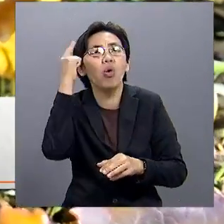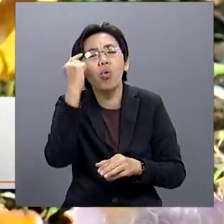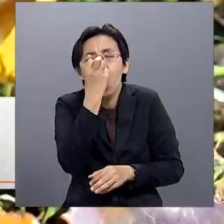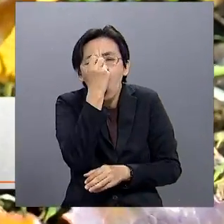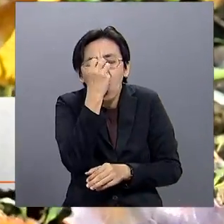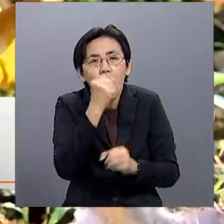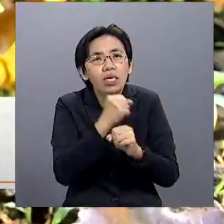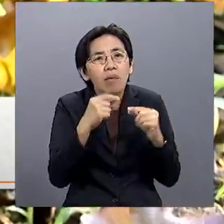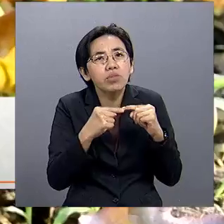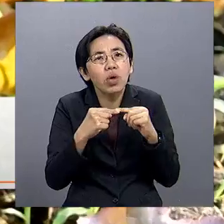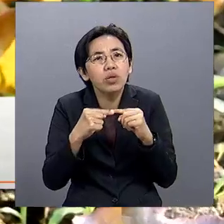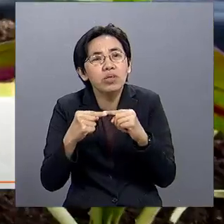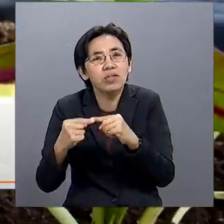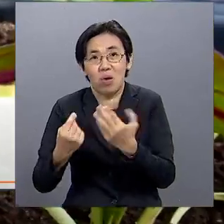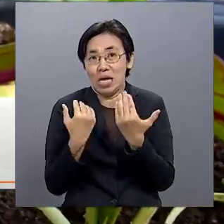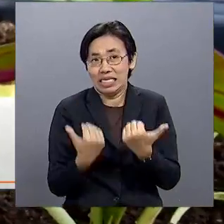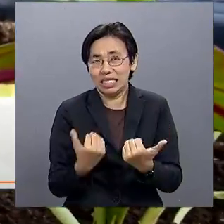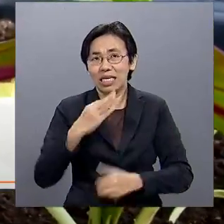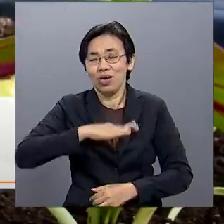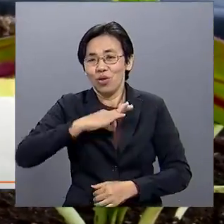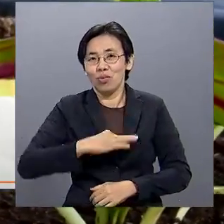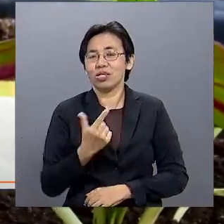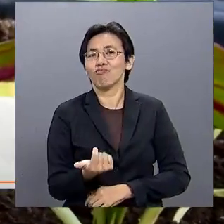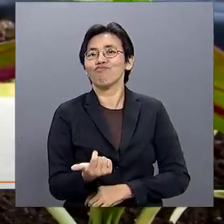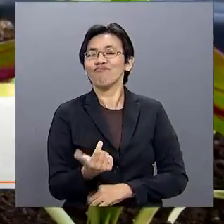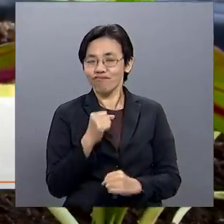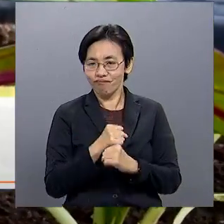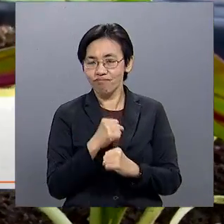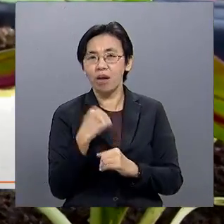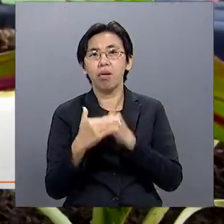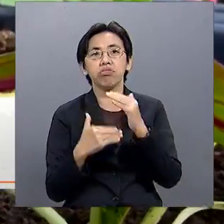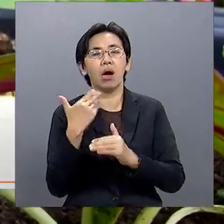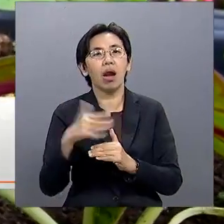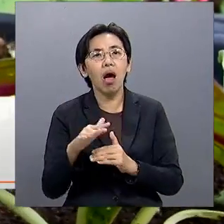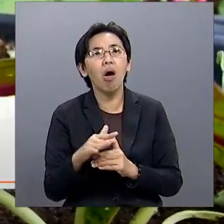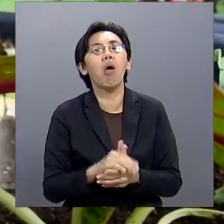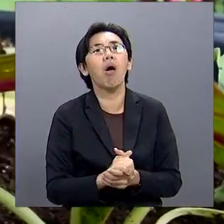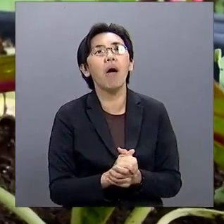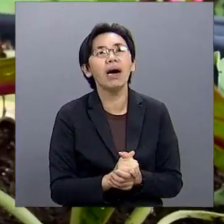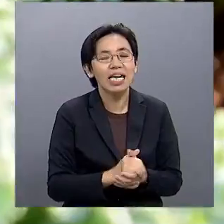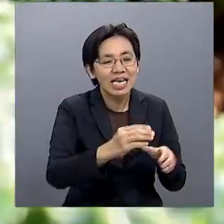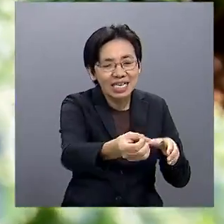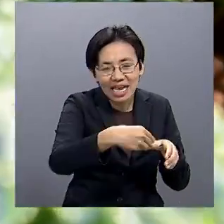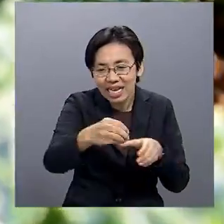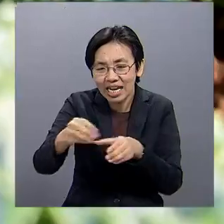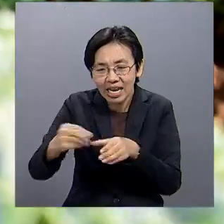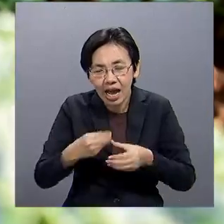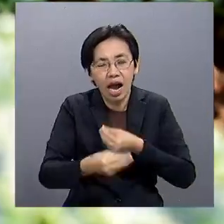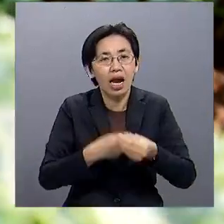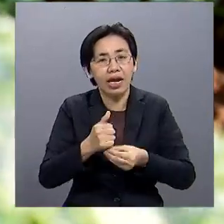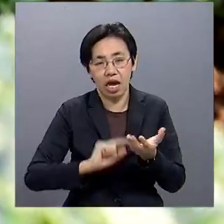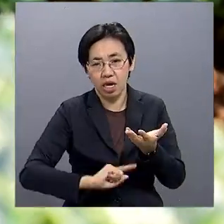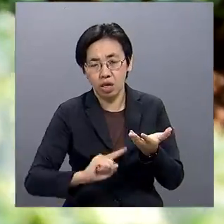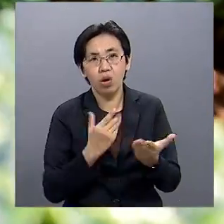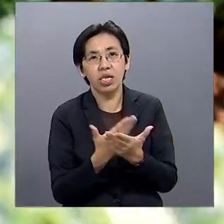จนถึงตอนนี้ก็ถือว่าประสบความสำเร็จแล้วนะคะสามารถที่จะเก็บเกี่ยวไปขายได้โดยขายอยู่ที่กิโลกรัมละ100